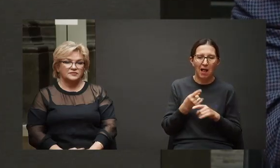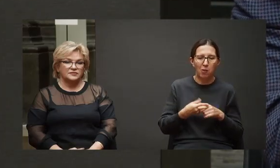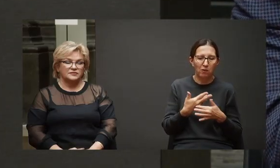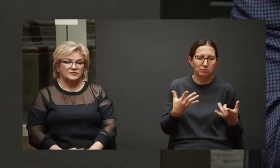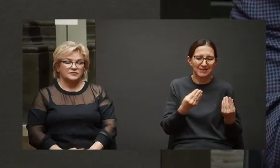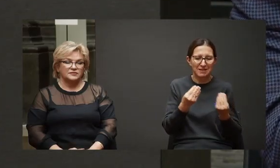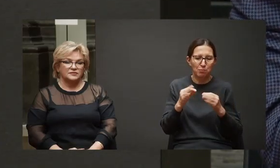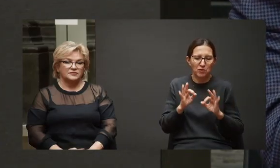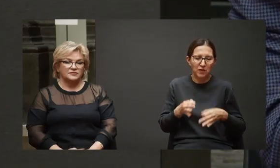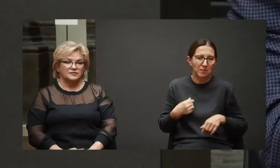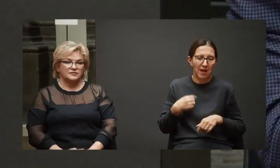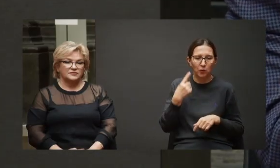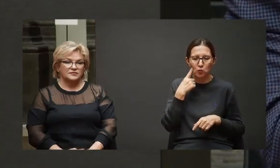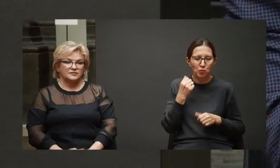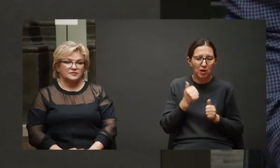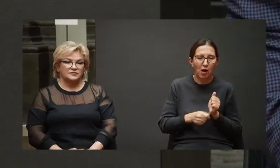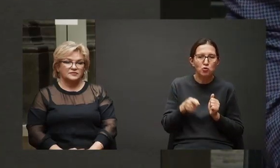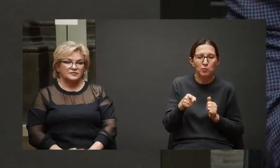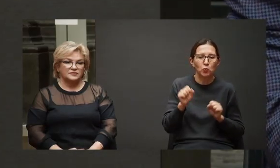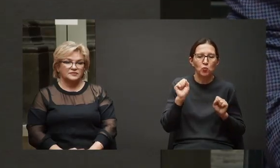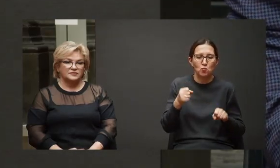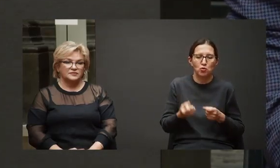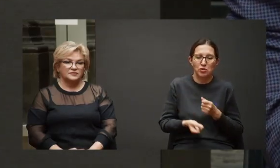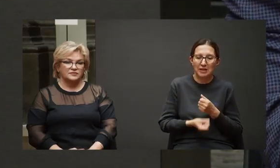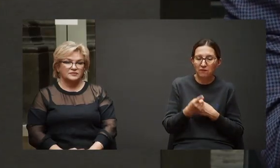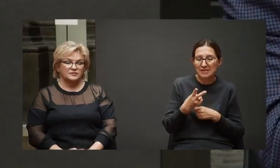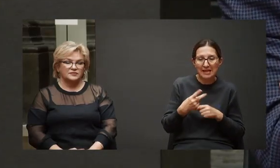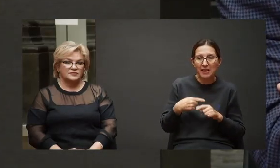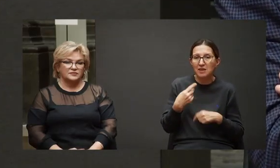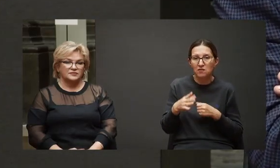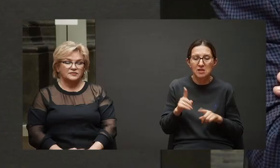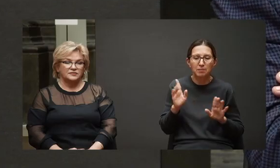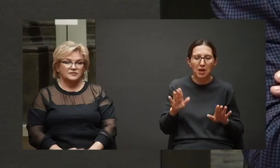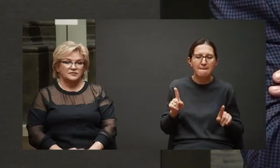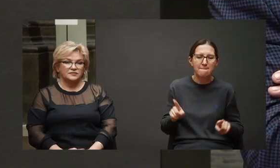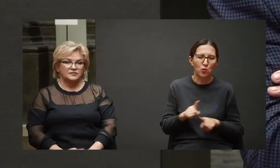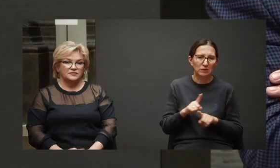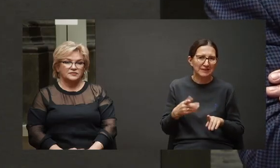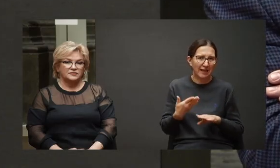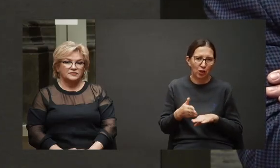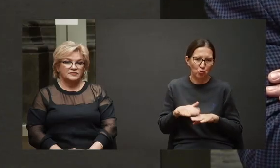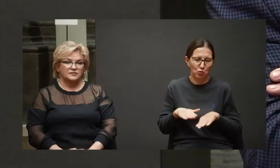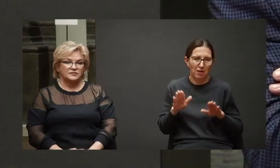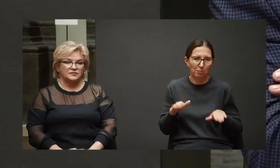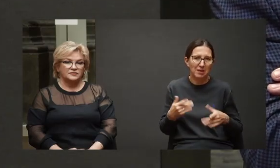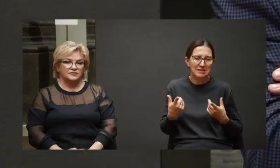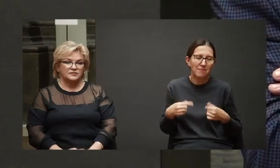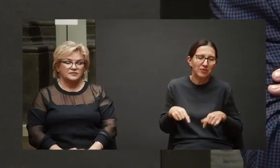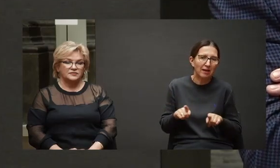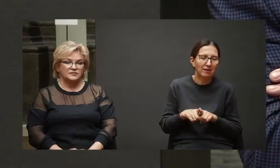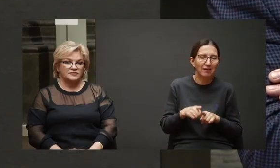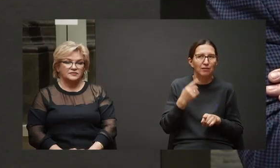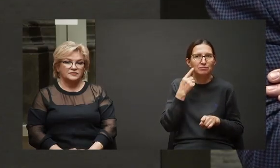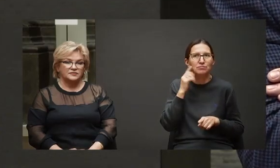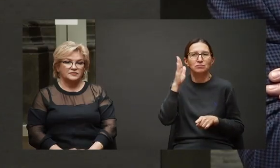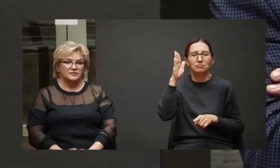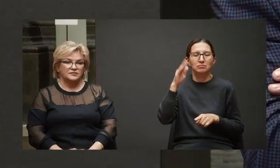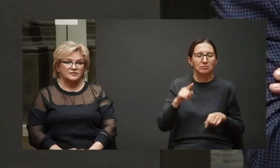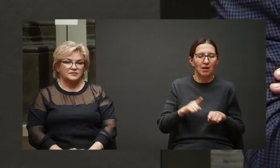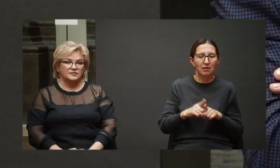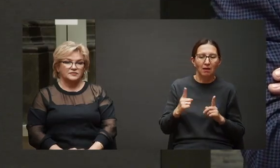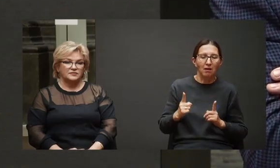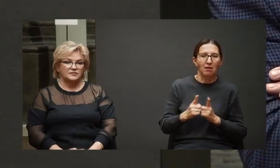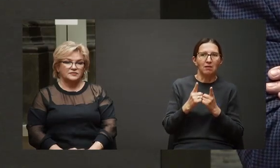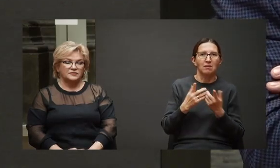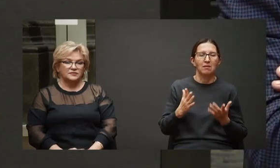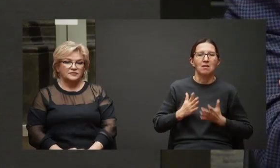он далеко не каждую минуту может состояться и не всегда. Музей – тяжелое место, где вот таких вот потенциальных собеседников, там у